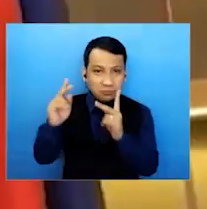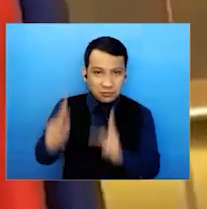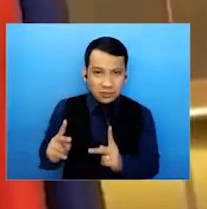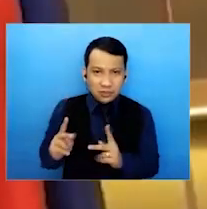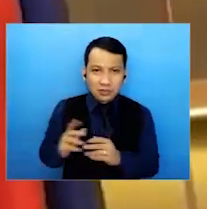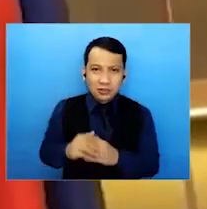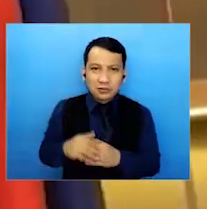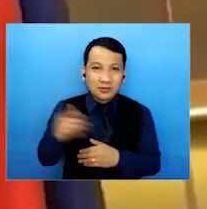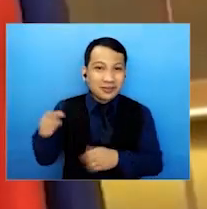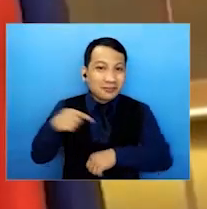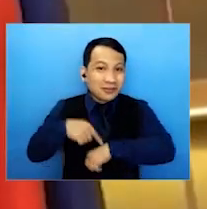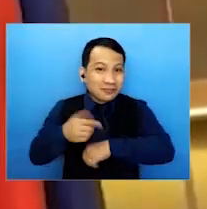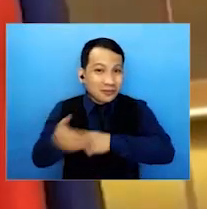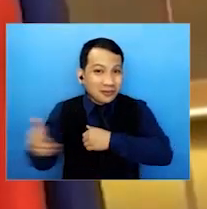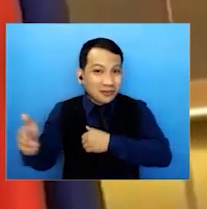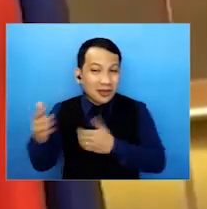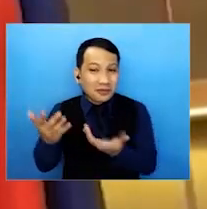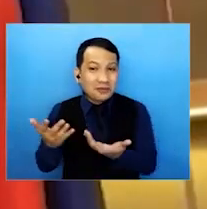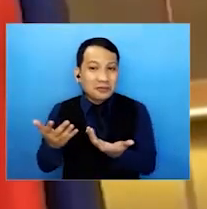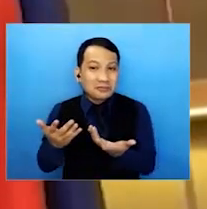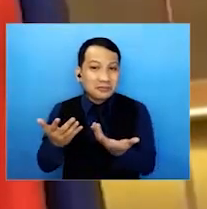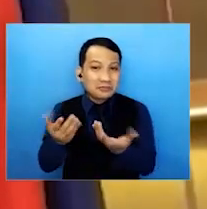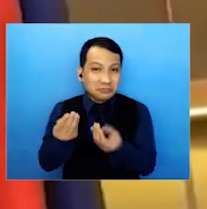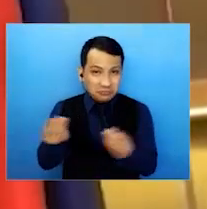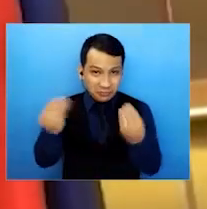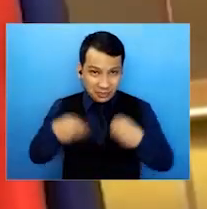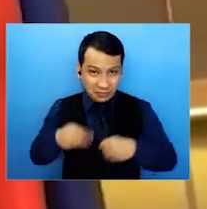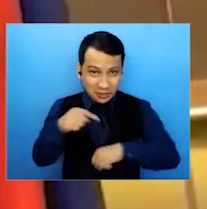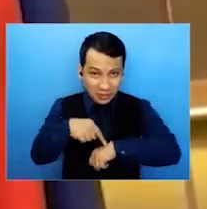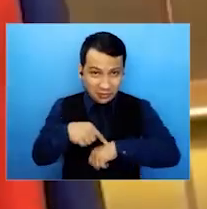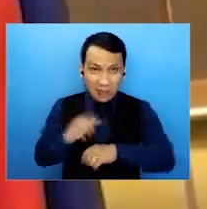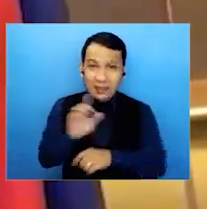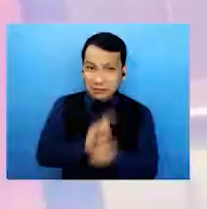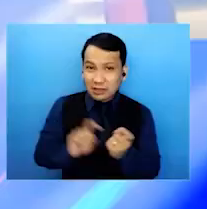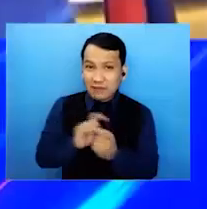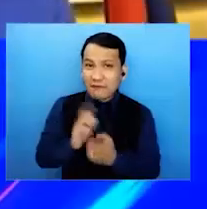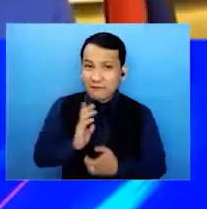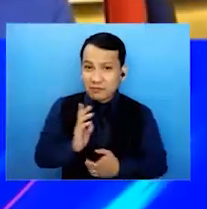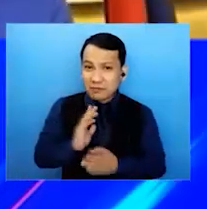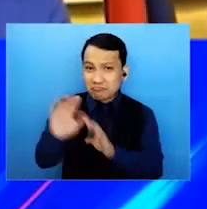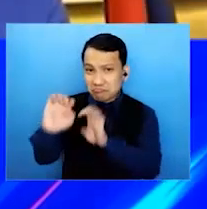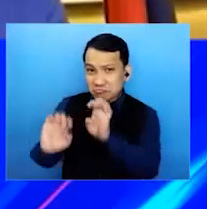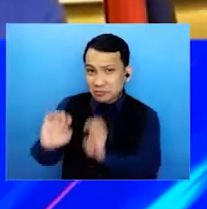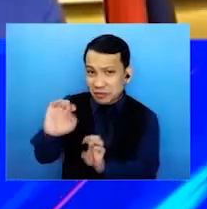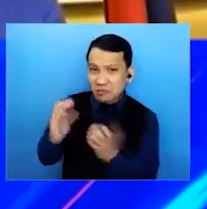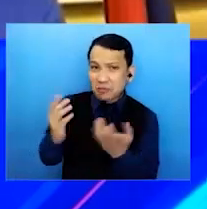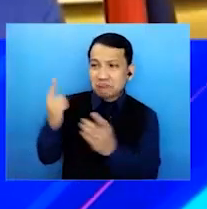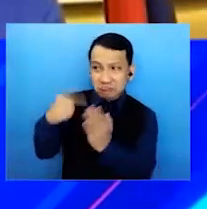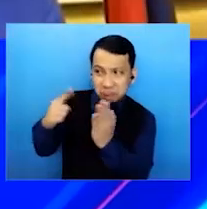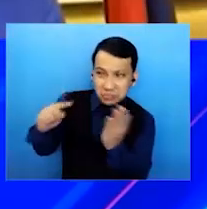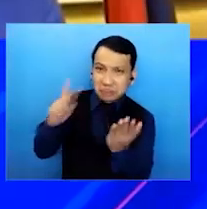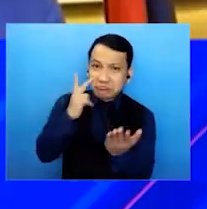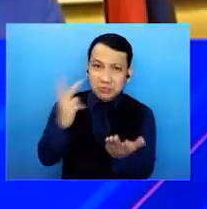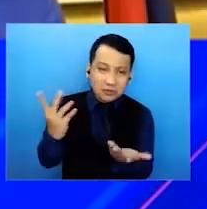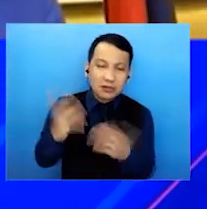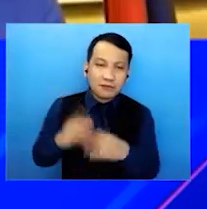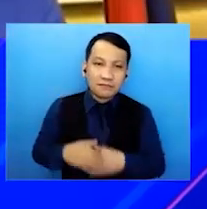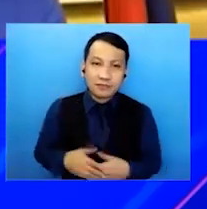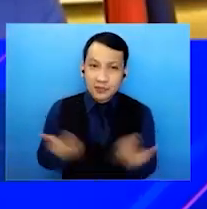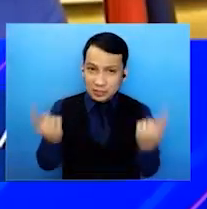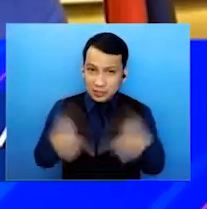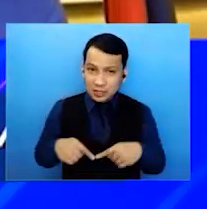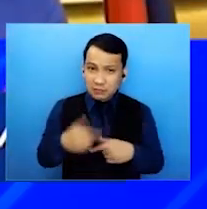time. Siguro naman, yung time na yun na binigay natin, enough na. We have to evaluate. Pero yung nangyayari ngayon, sir, halimbawa yung handling